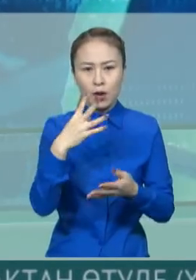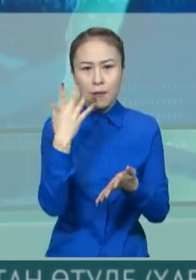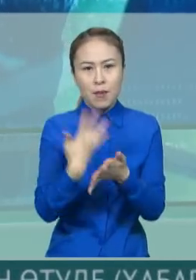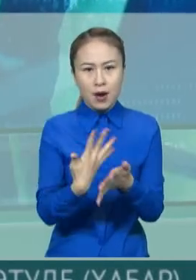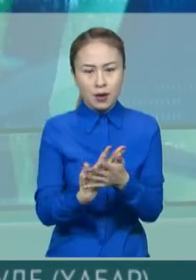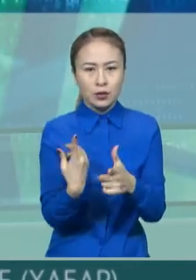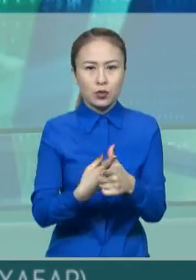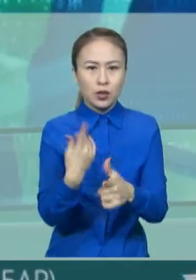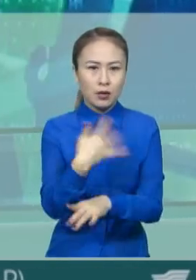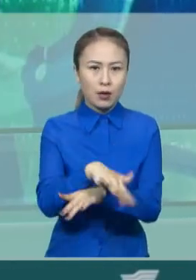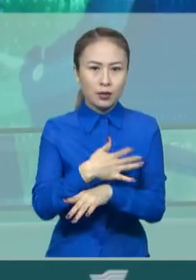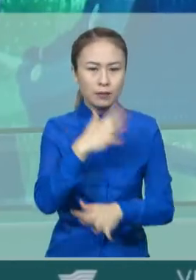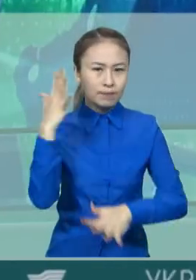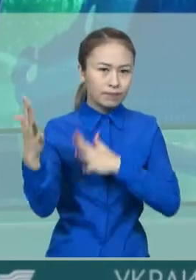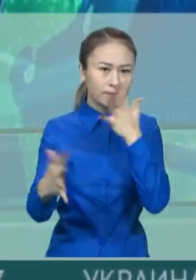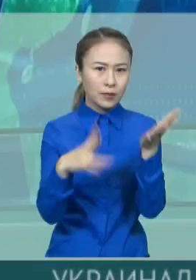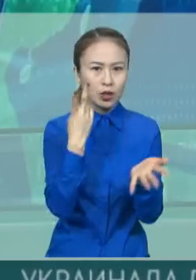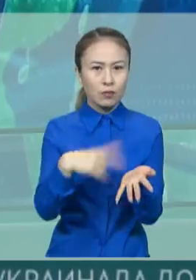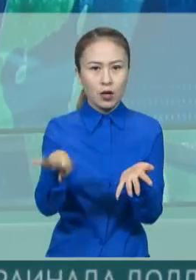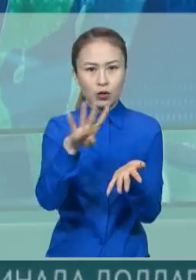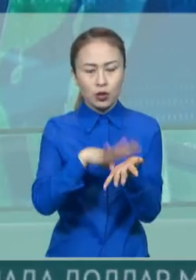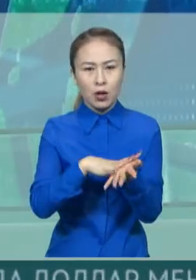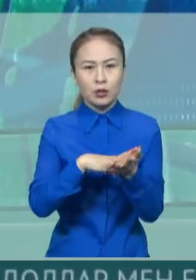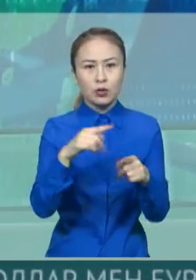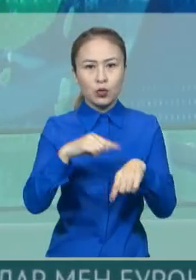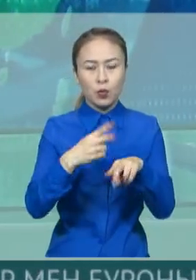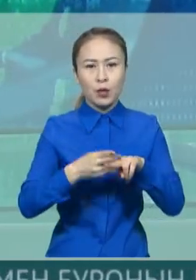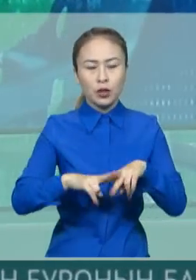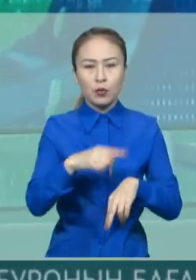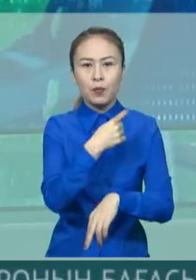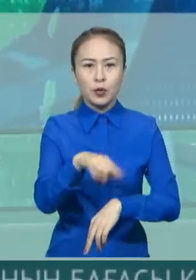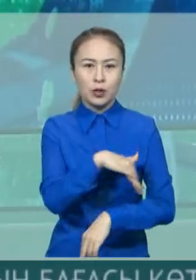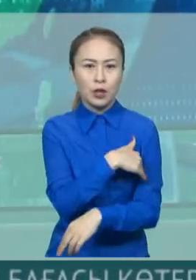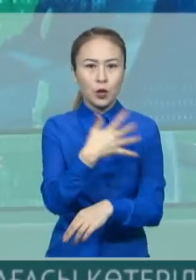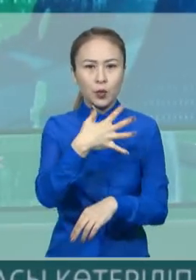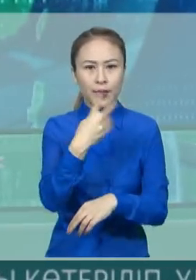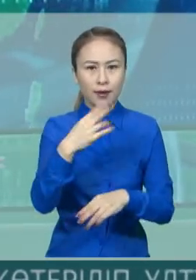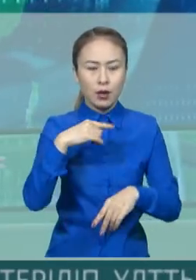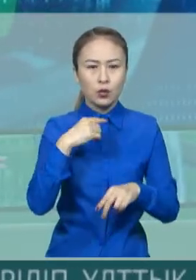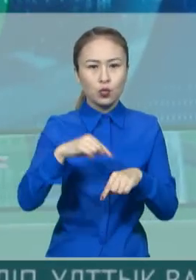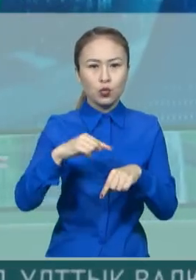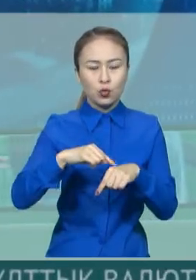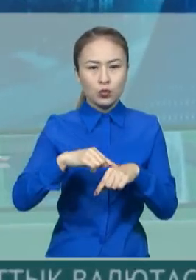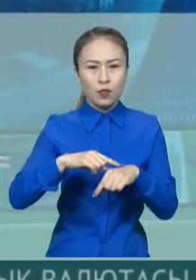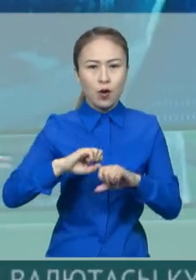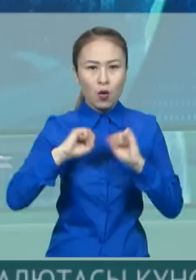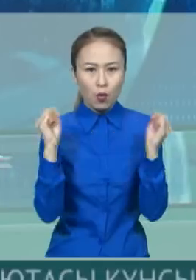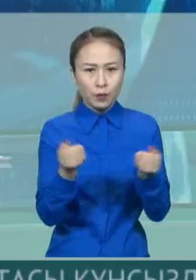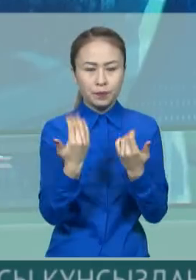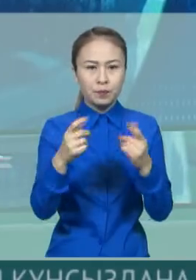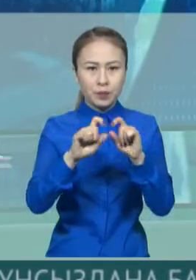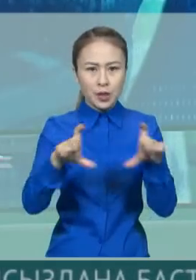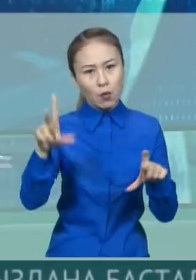көрсетіп тұр. Ал даладағы желдің екпіні сағатына 29 шақырым болғандықтан аяз -52 градус болып сезіледі.